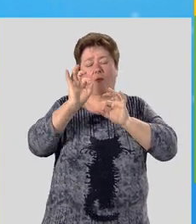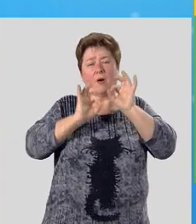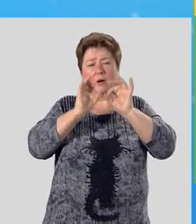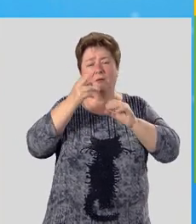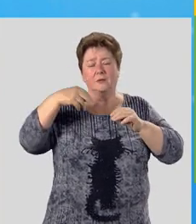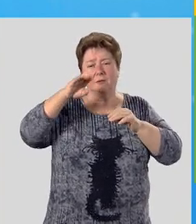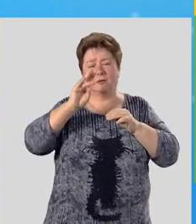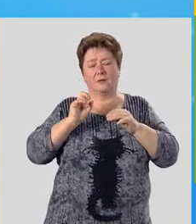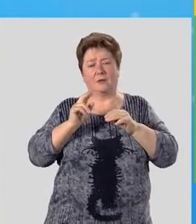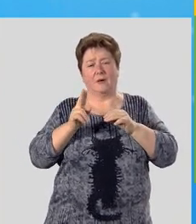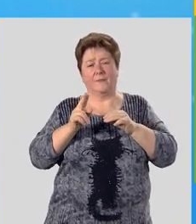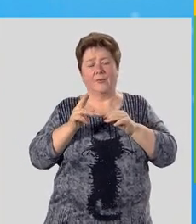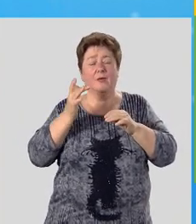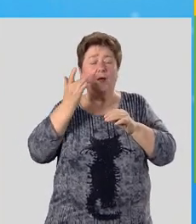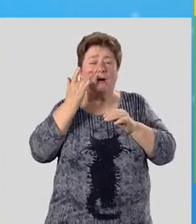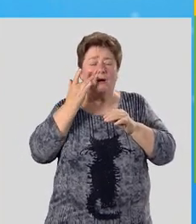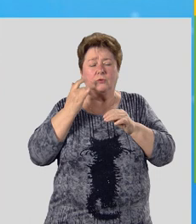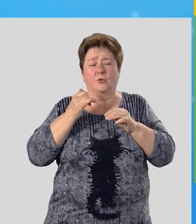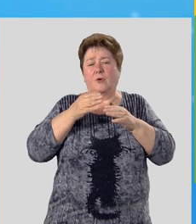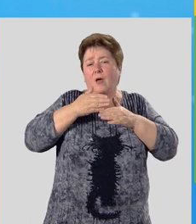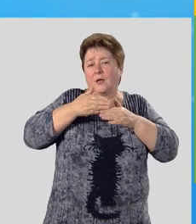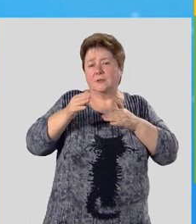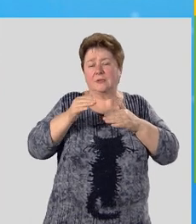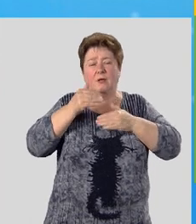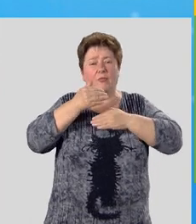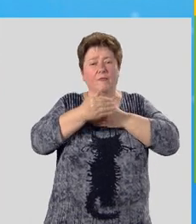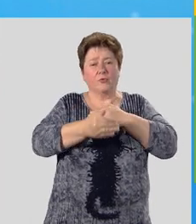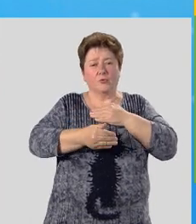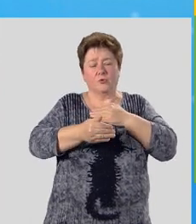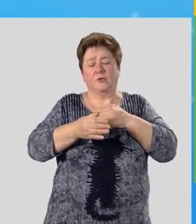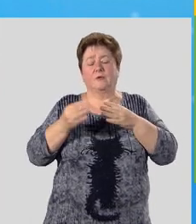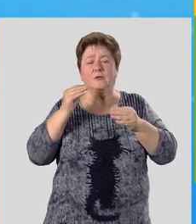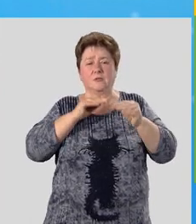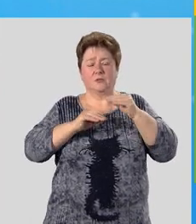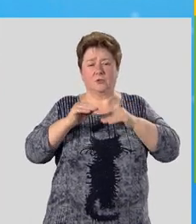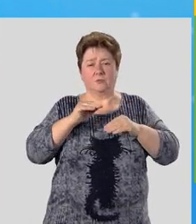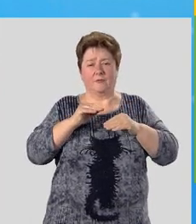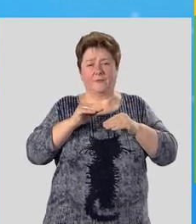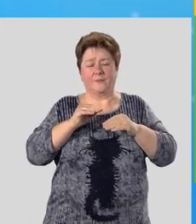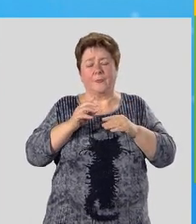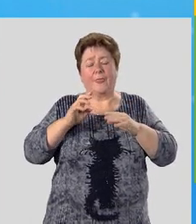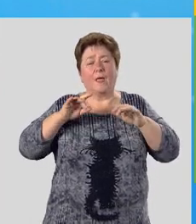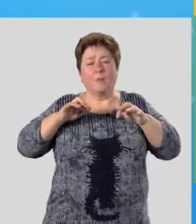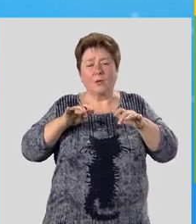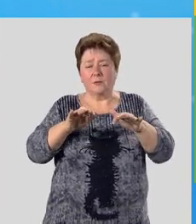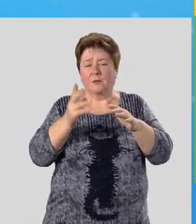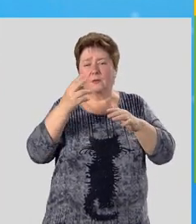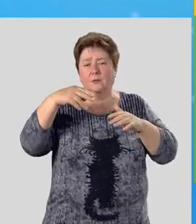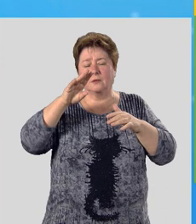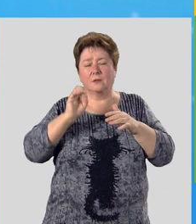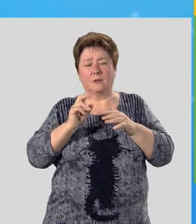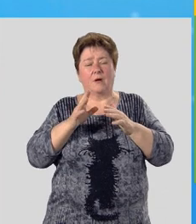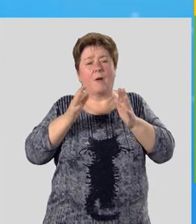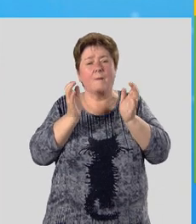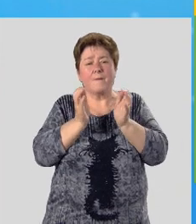ДНК, нуклеотидом, которая не отделена от внутреннего его содержимого. Бактериальная ДНК во